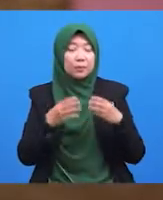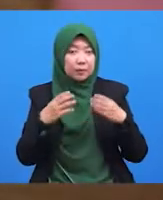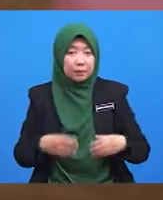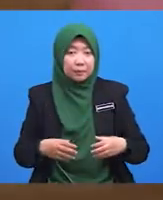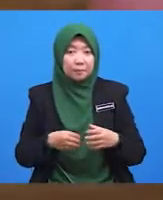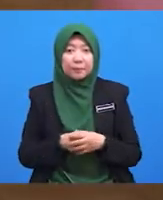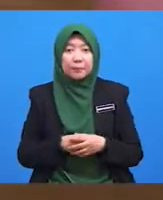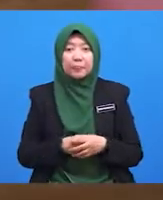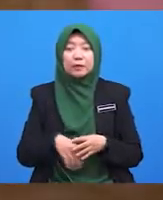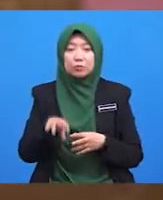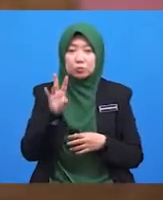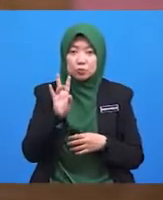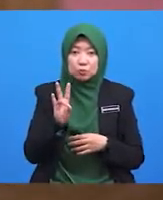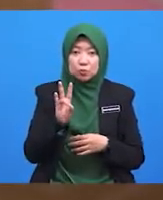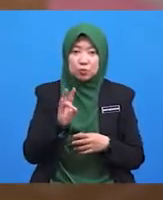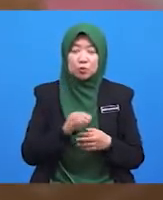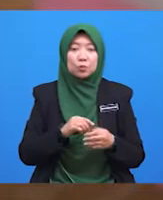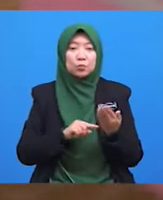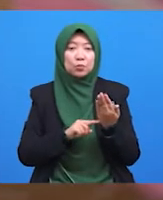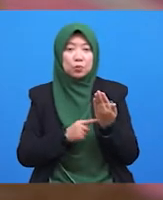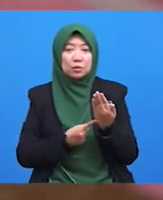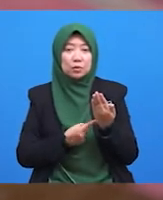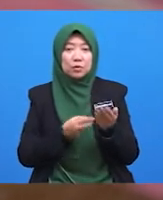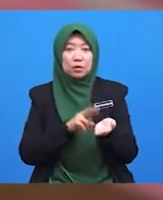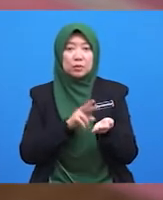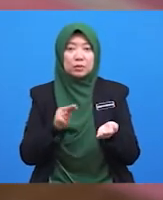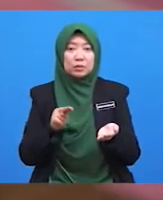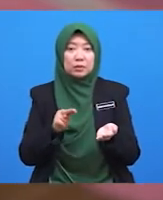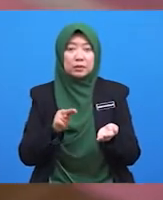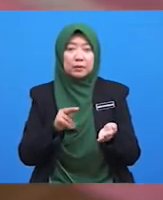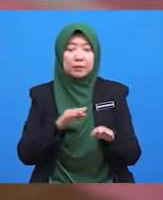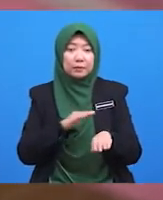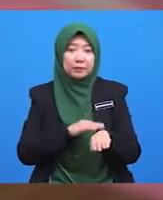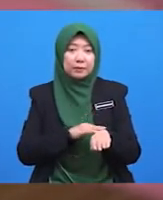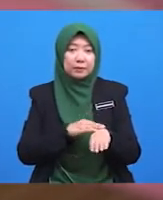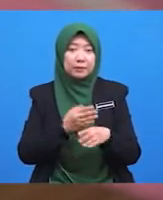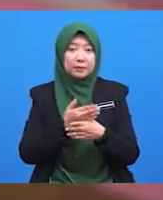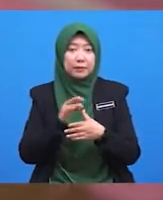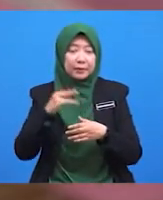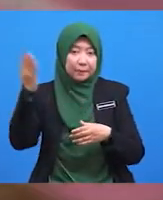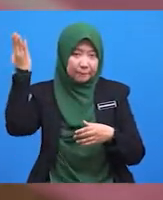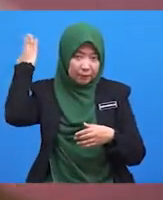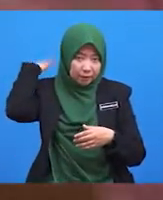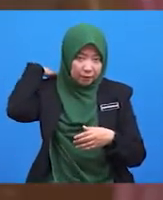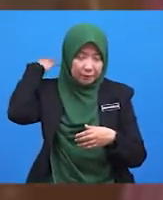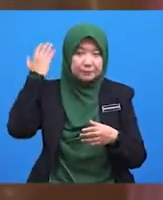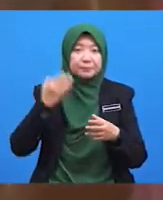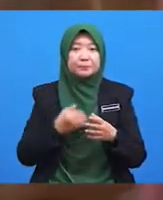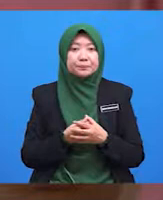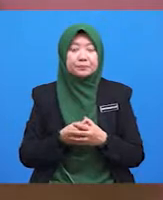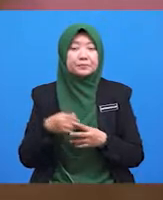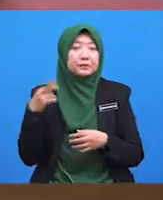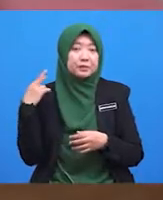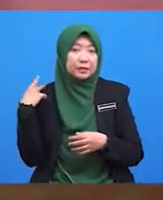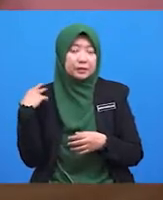Langkah yang ketujuh, mulakan rawatan ini pada bahagian belakang. Dari bahagian